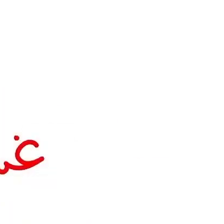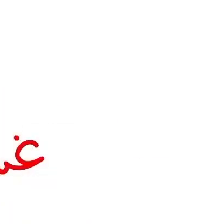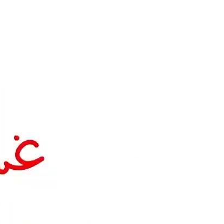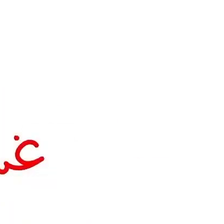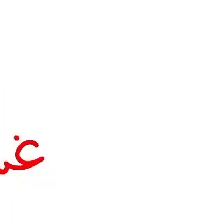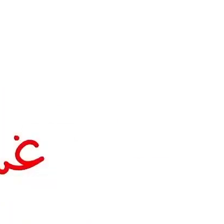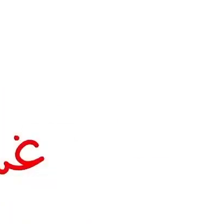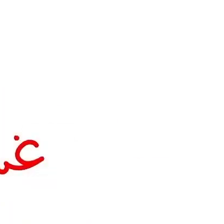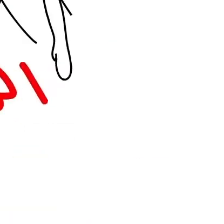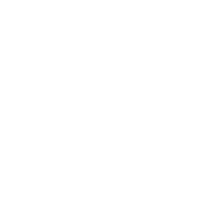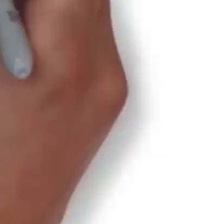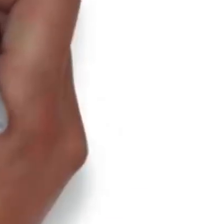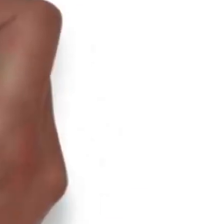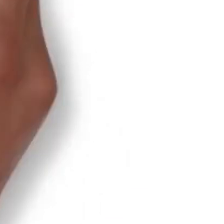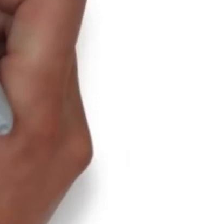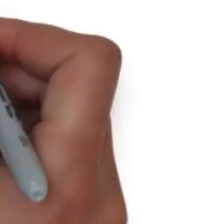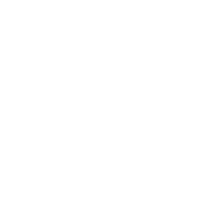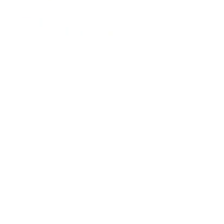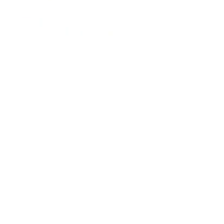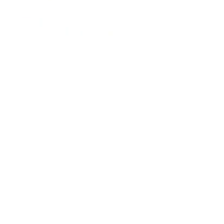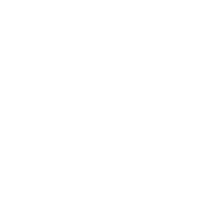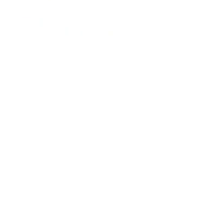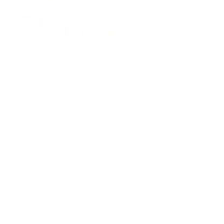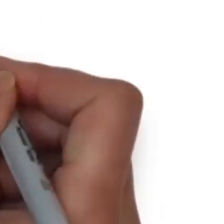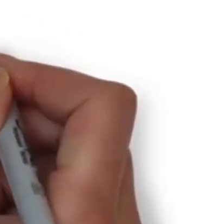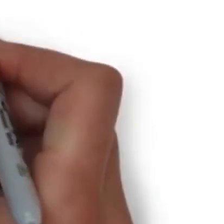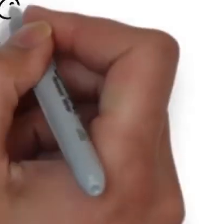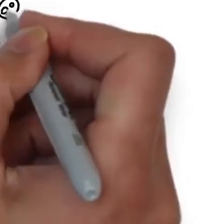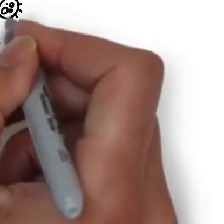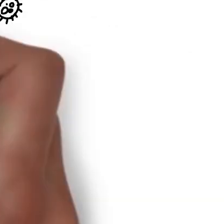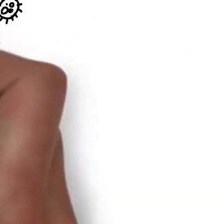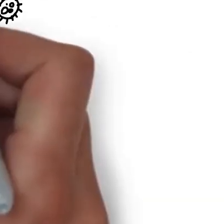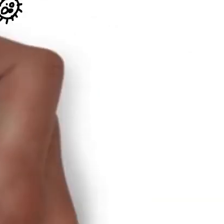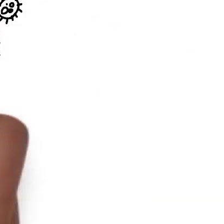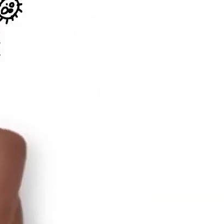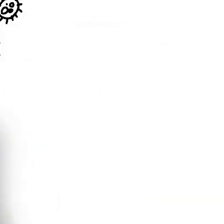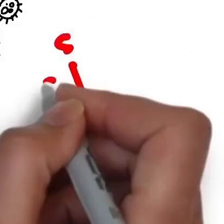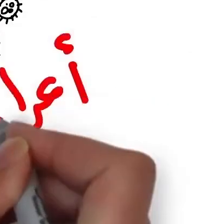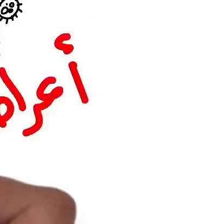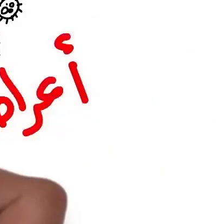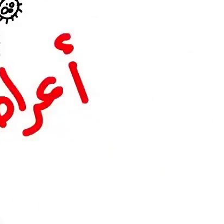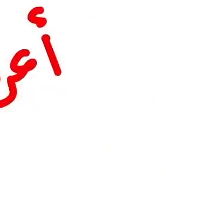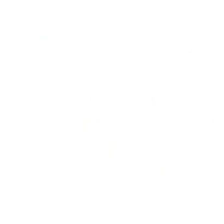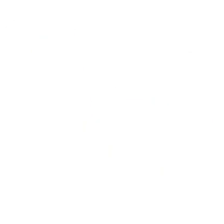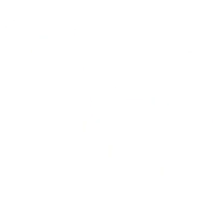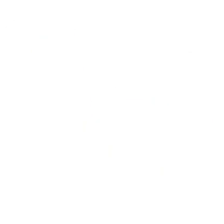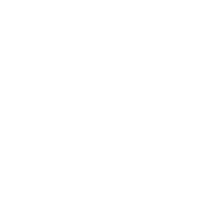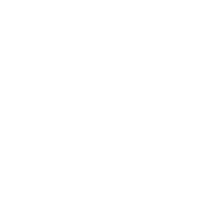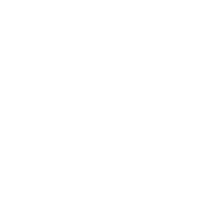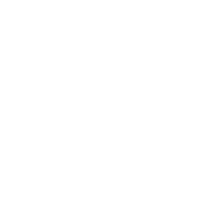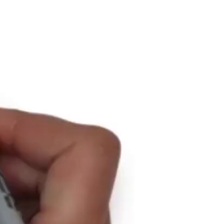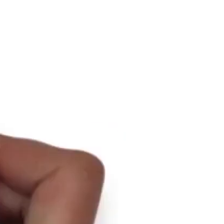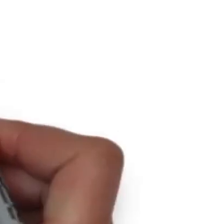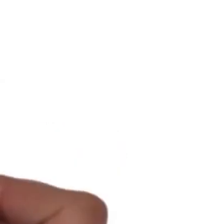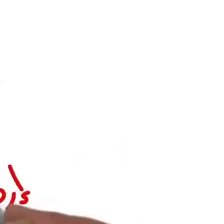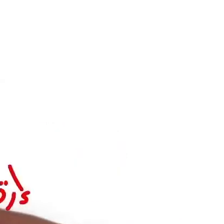عند الكحة والعطاس، تجنب الاتصال المباشر بشخص تظهر عليها أعراض المرض وأعراض الإصابة بفيروس كورونا الجديد: